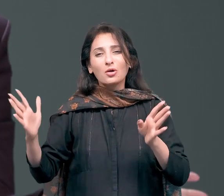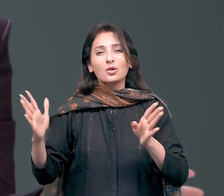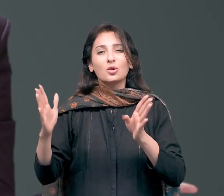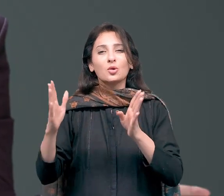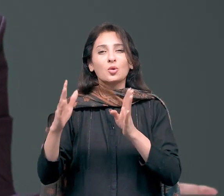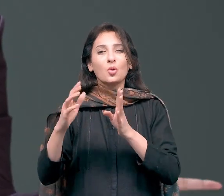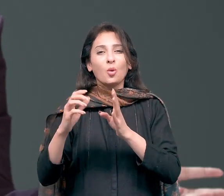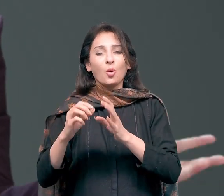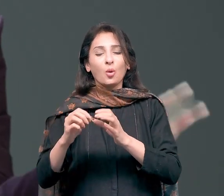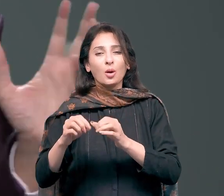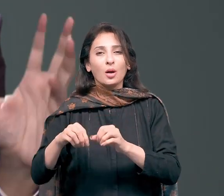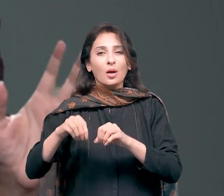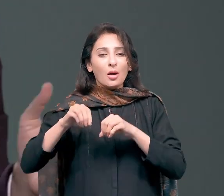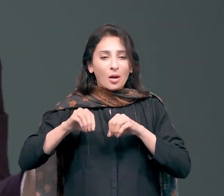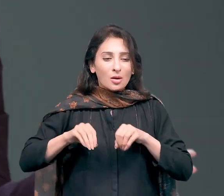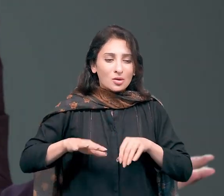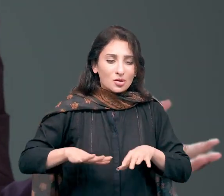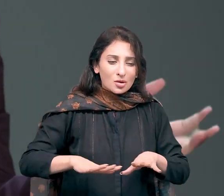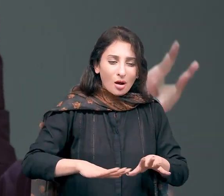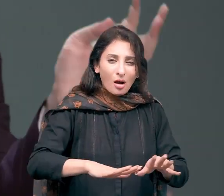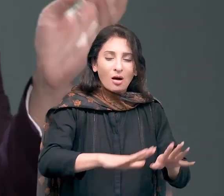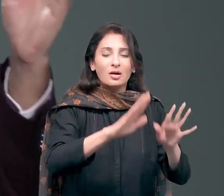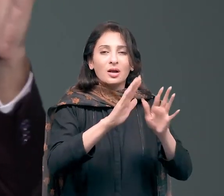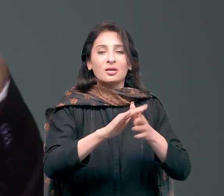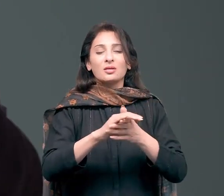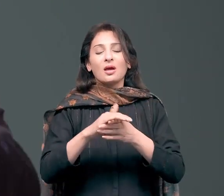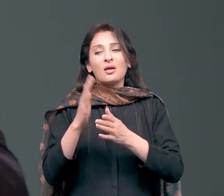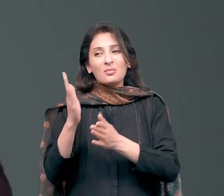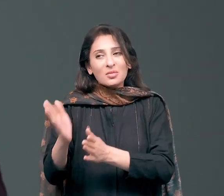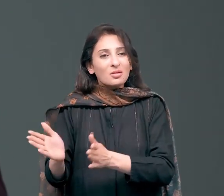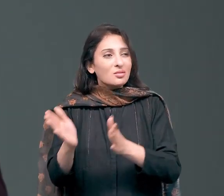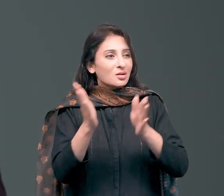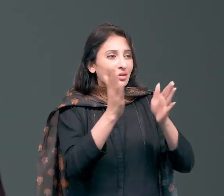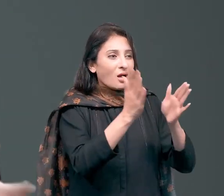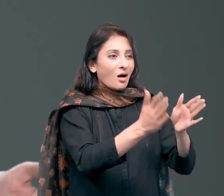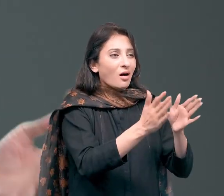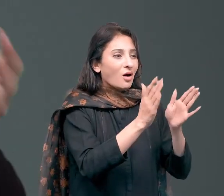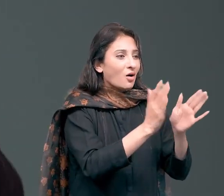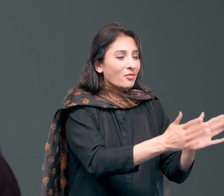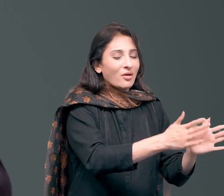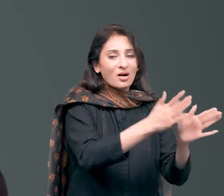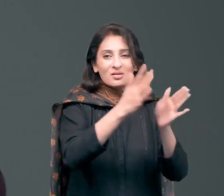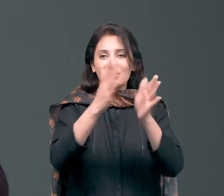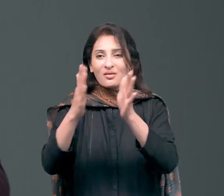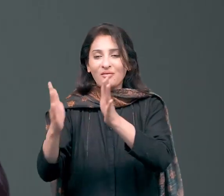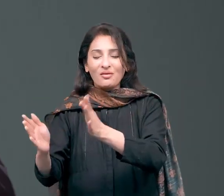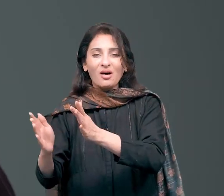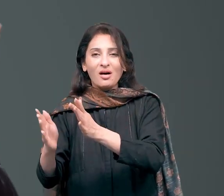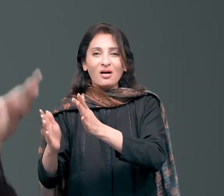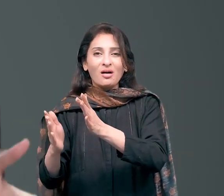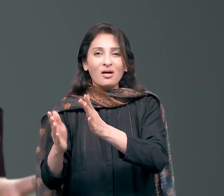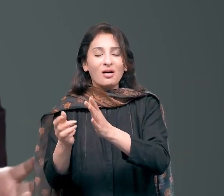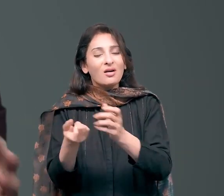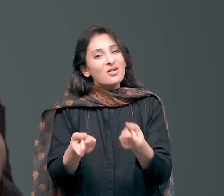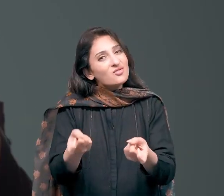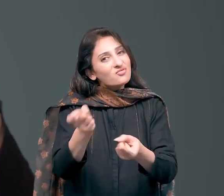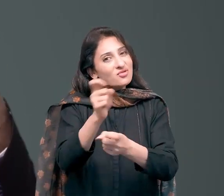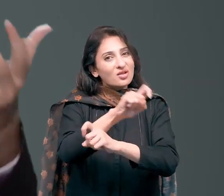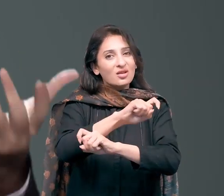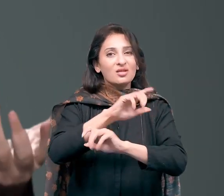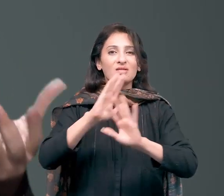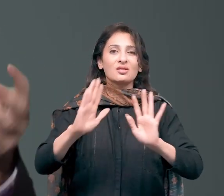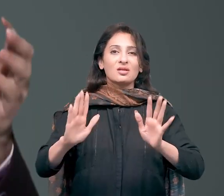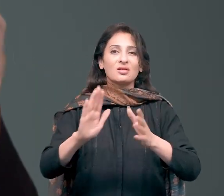جا رہے تھے، اور لاکھوں کی تعداد میں لوگ ادھر والے حصے میں آ رہے تھے، ایسٹ پنجاب سے ویسٹ، اور ویسٹ پنجاب سے ایسٹ میں۔